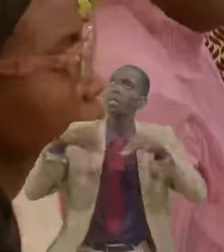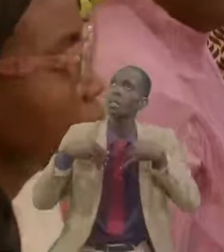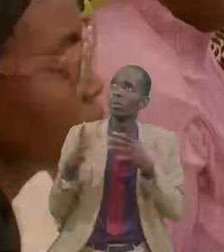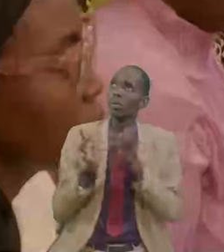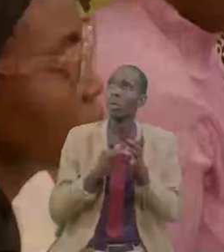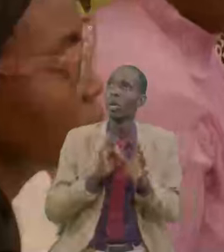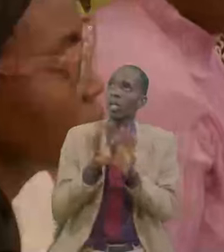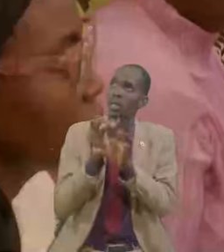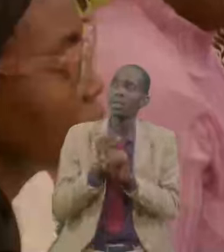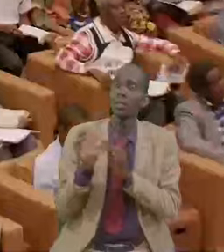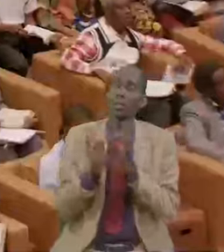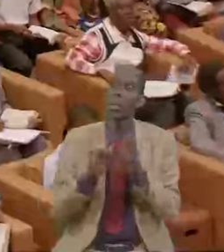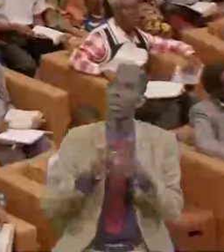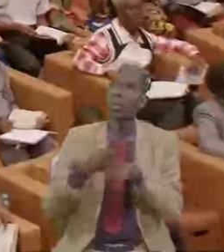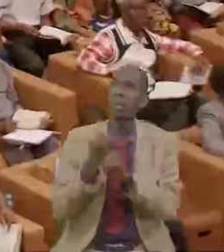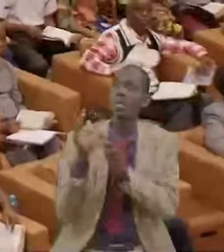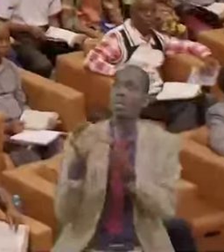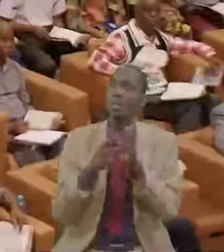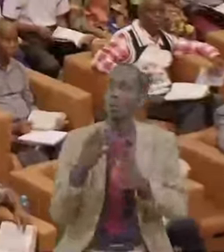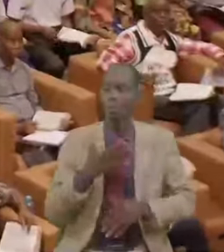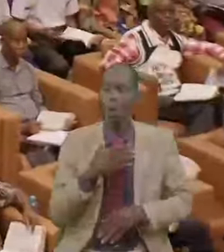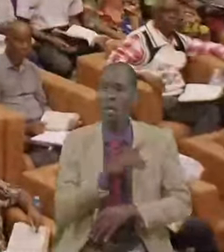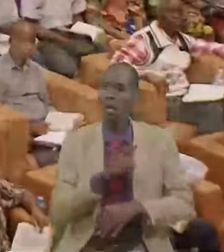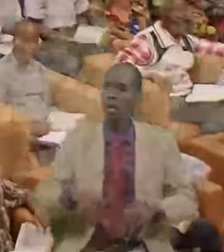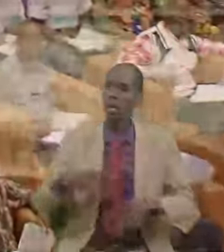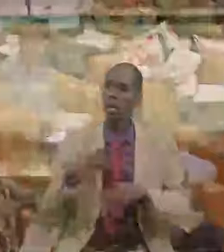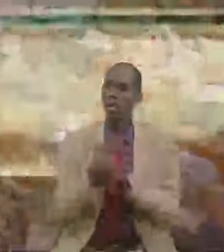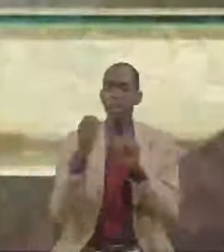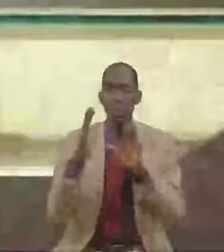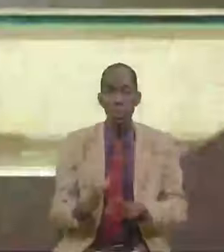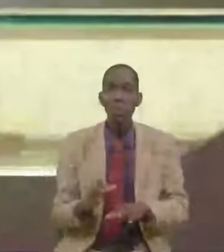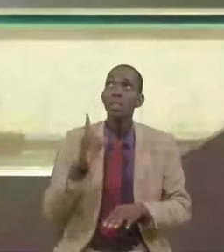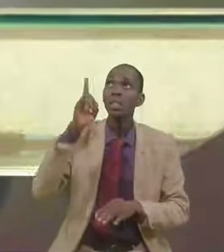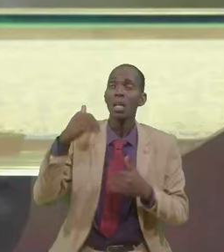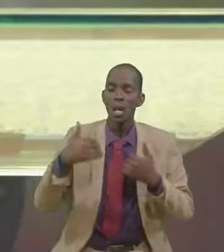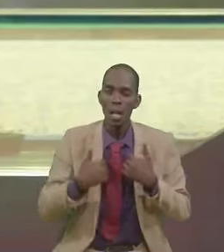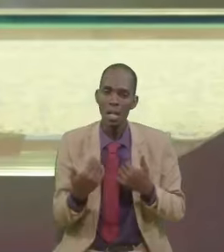fais de Jésus mon Seigneur, mon Sauveur. Alors,